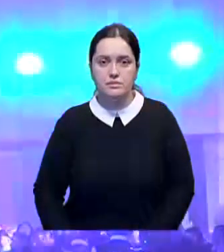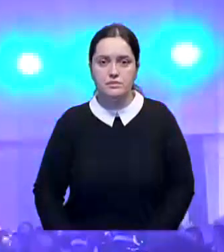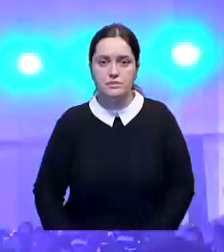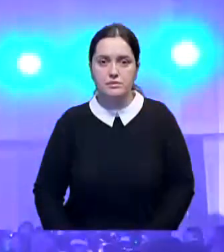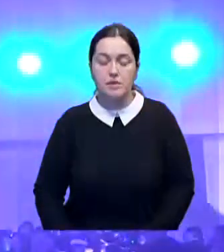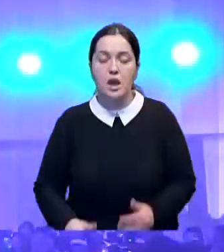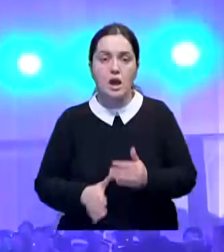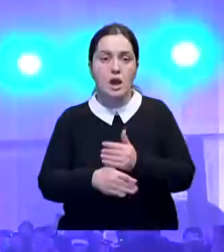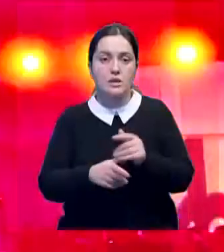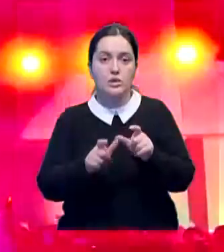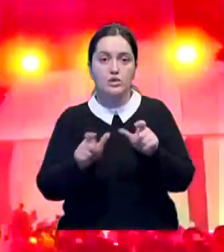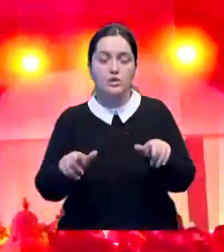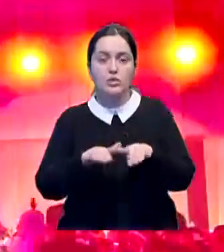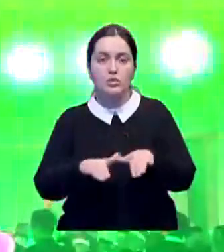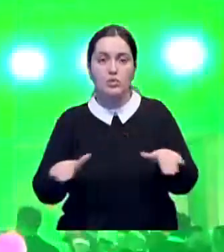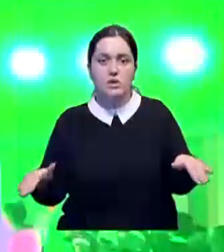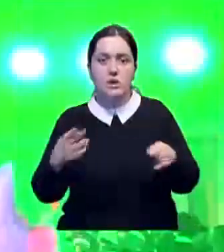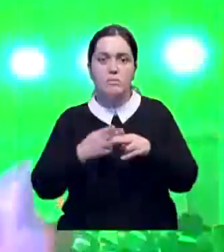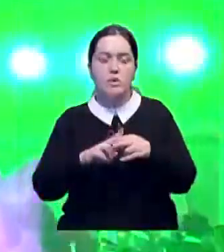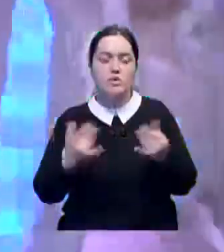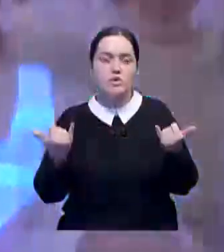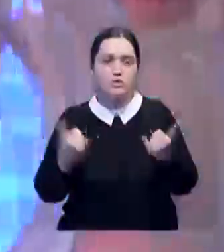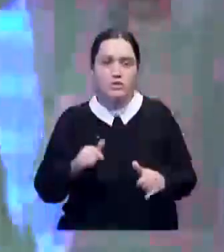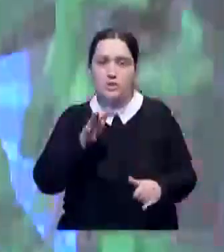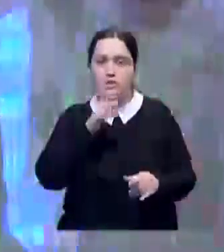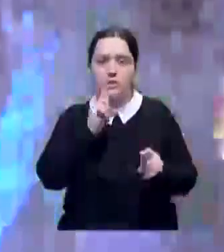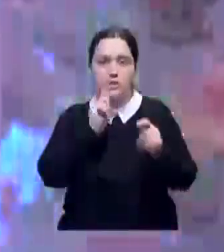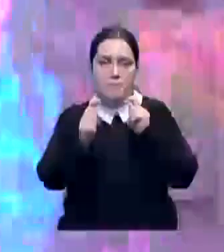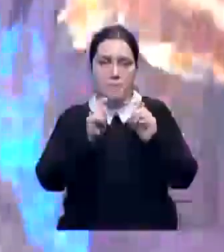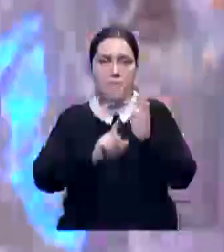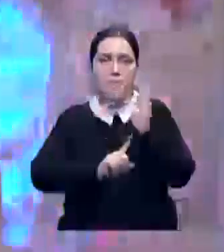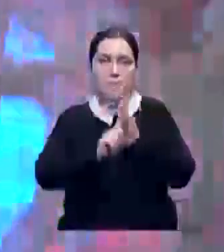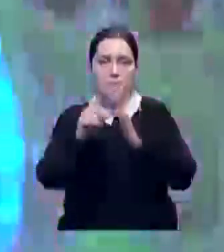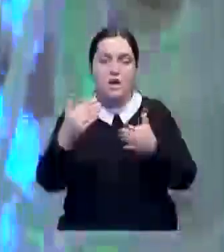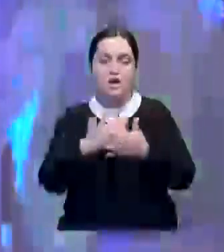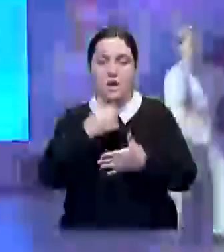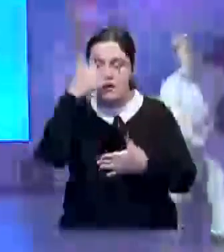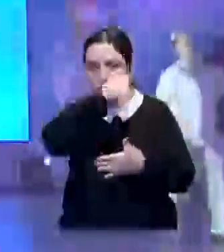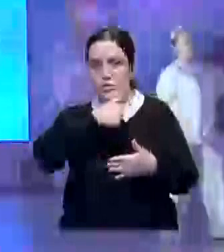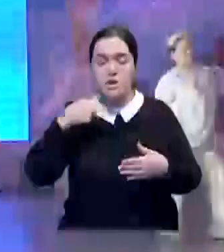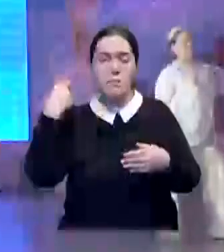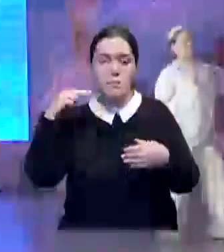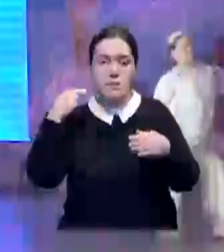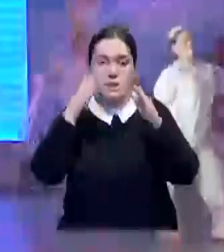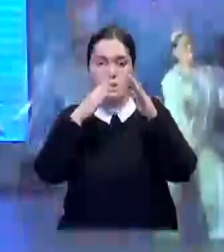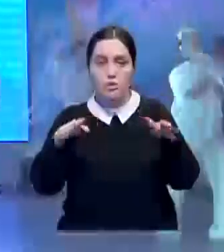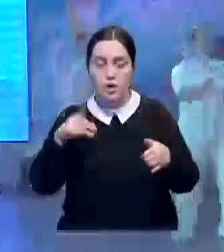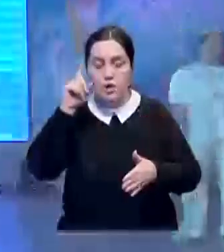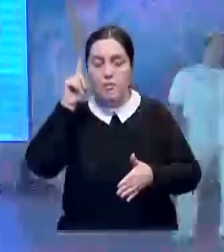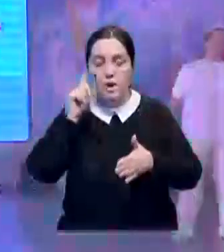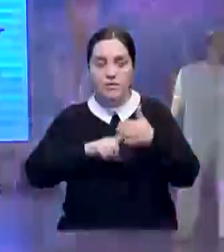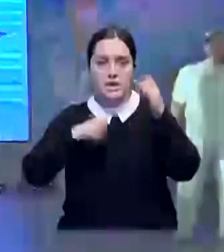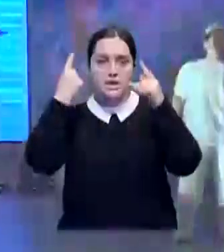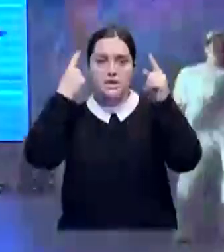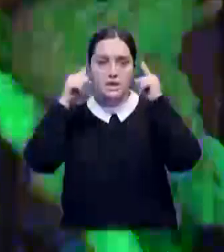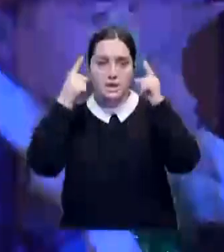Для атырауских школьников время волшебства, чуда и, конечно же, подарков начинается именно с новогодней президентской елки. Поверить в сказку и окунуться